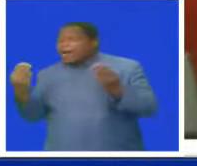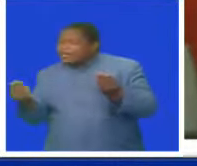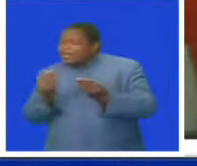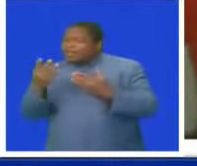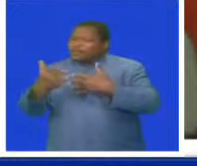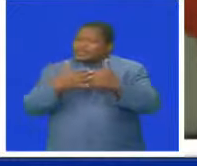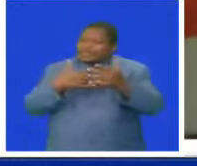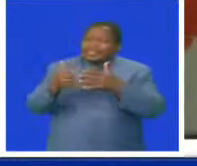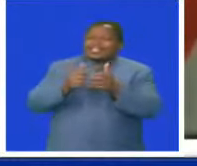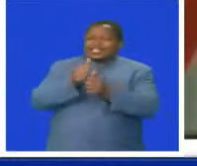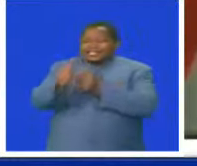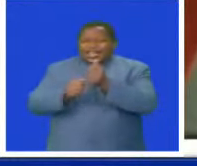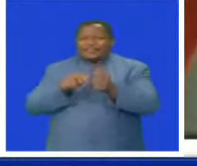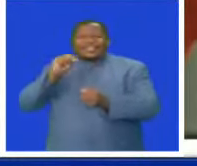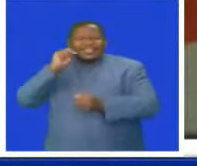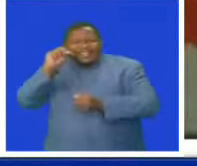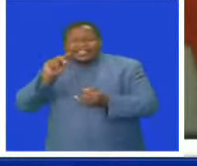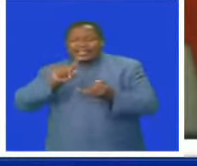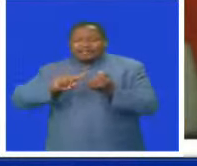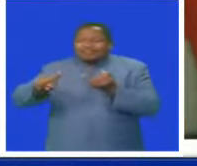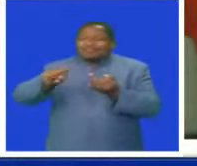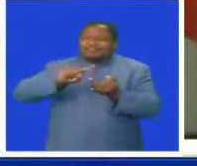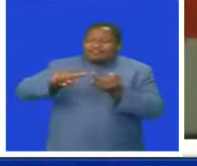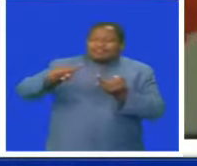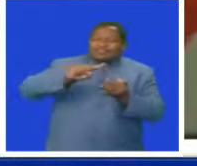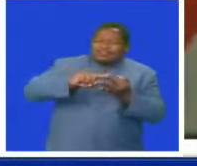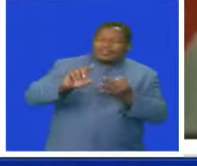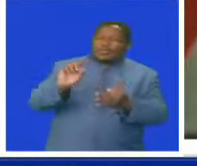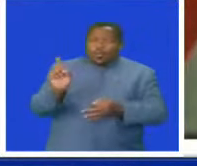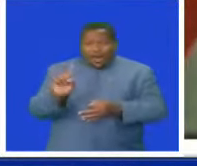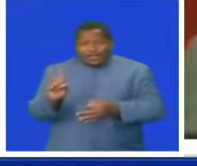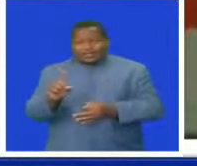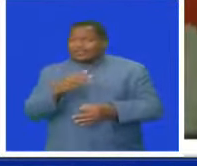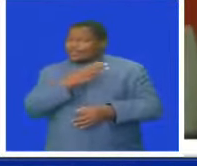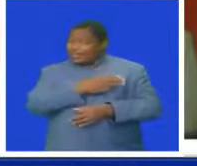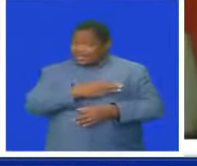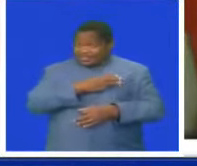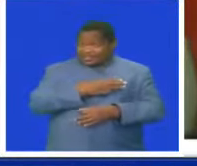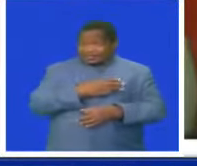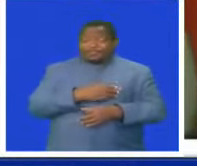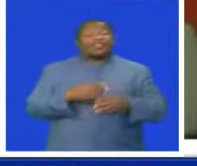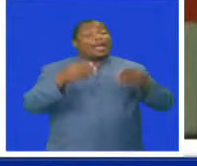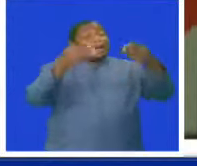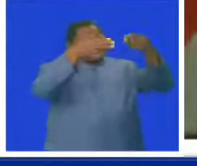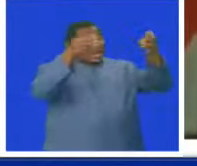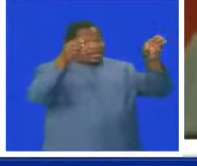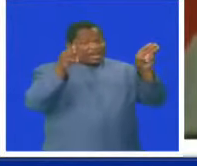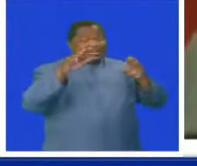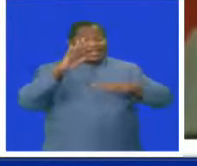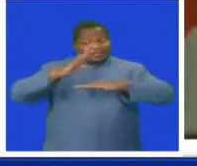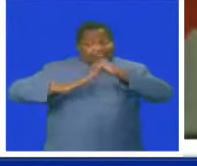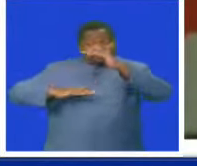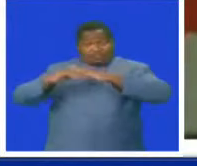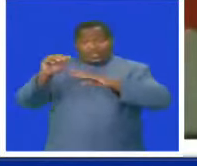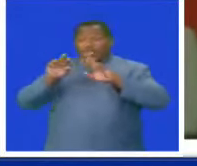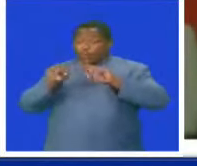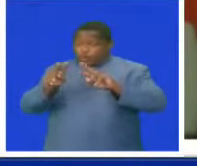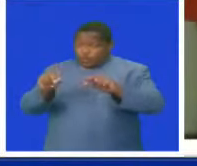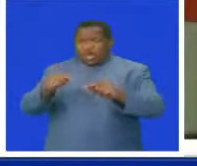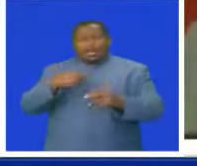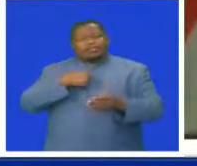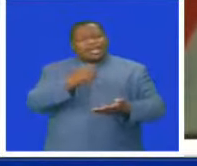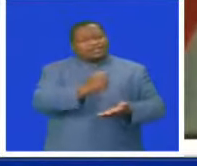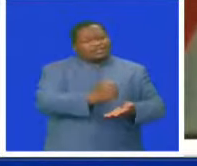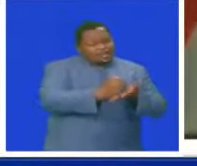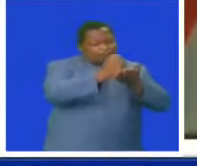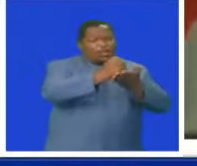bahlonishwa ngisho ngiyakusapota lo sakhiwo lesakhiwo futhi-ke besimentoka kahle ukuthi